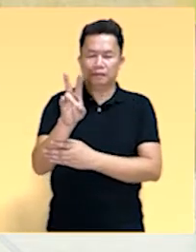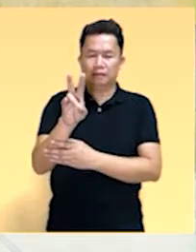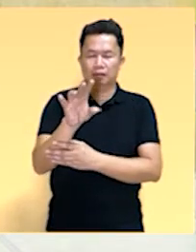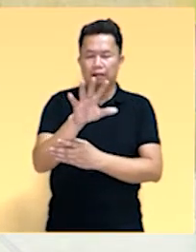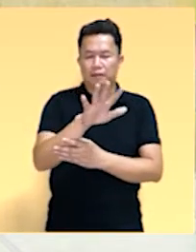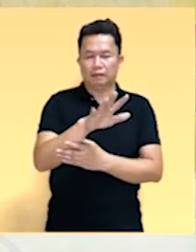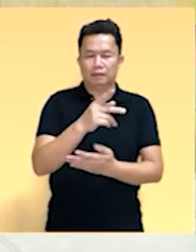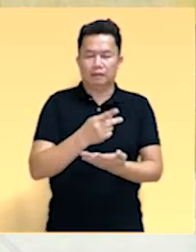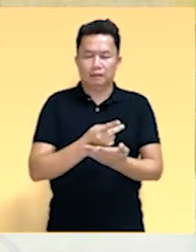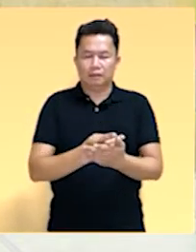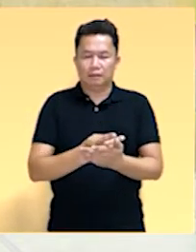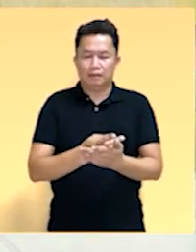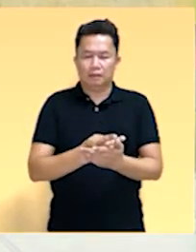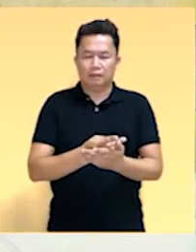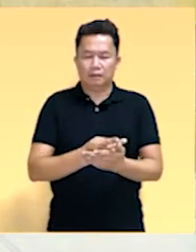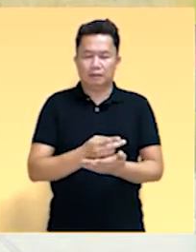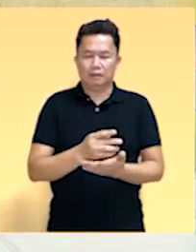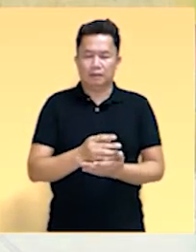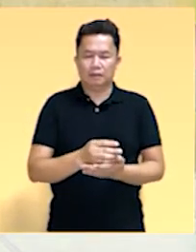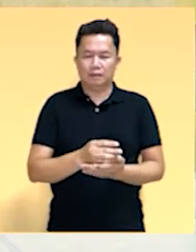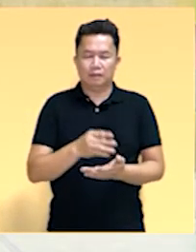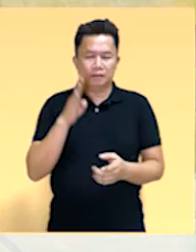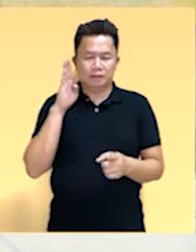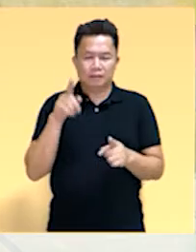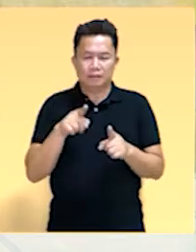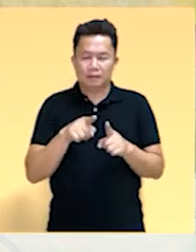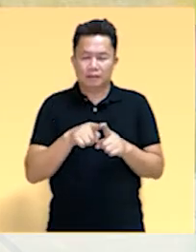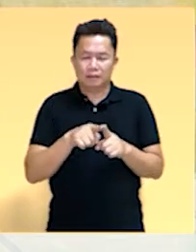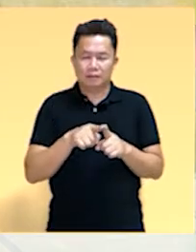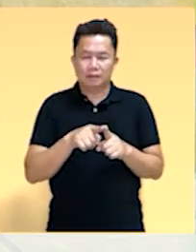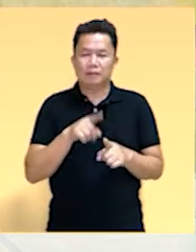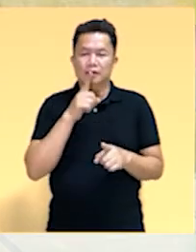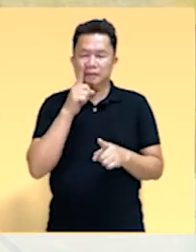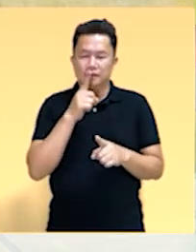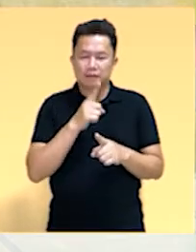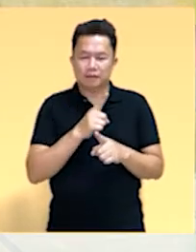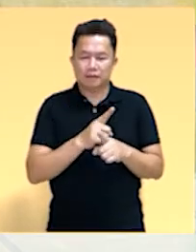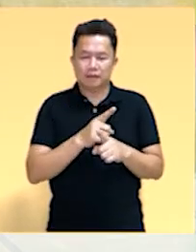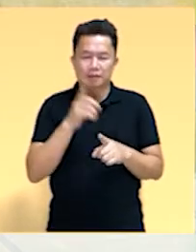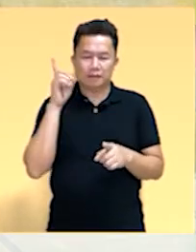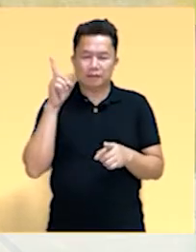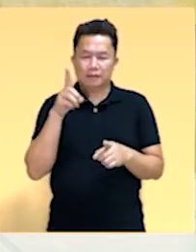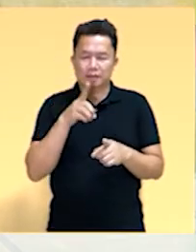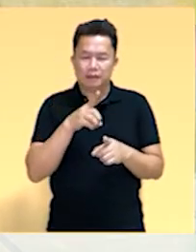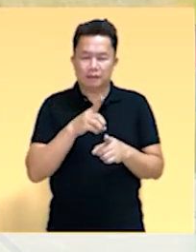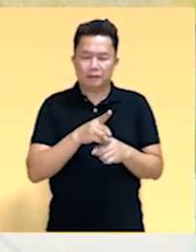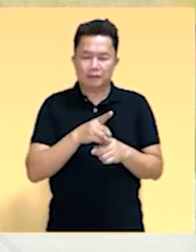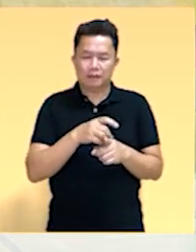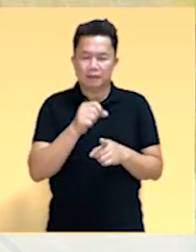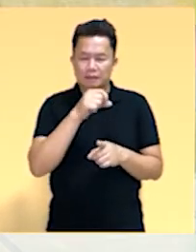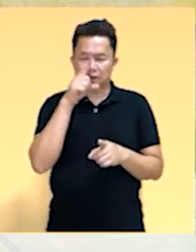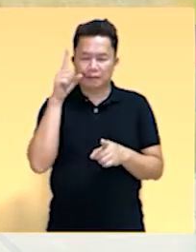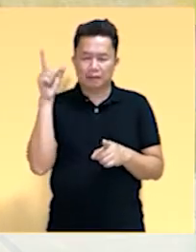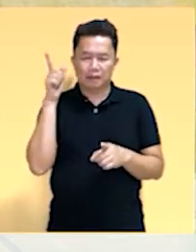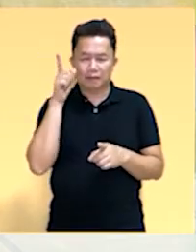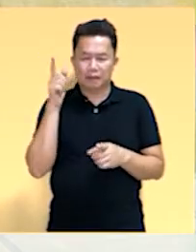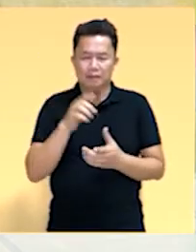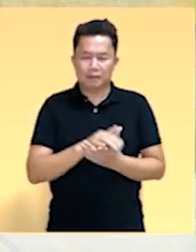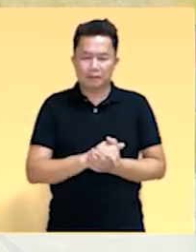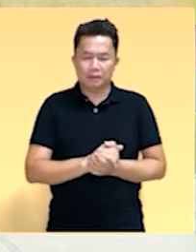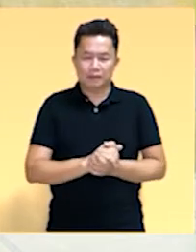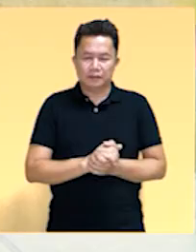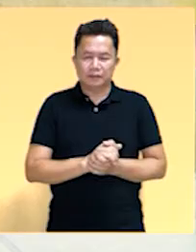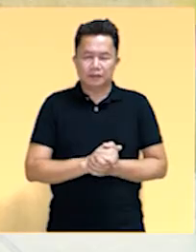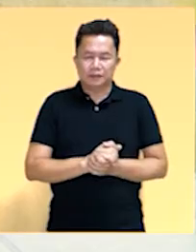675 pesos nga ang nakuha ko, kuya. Kung ganon, tama nga ang nakuha mong difference. Ang galing mo,